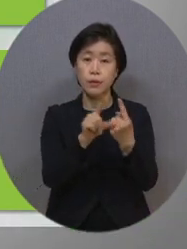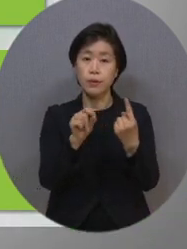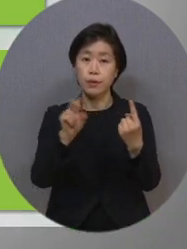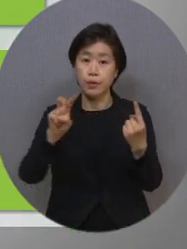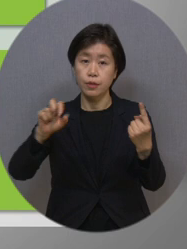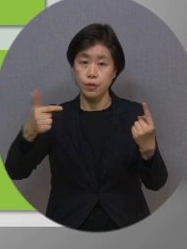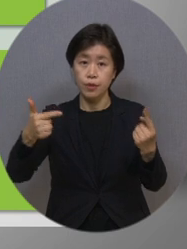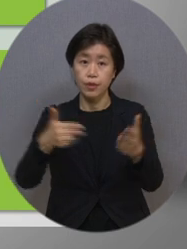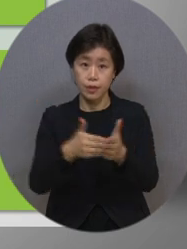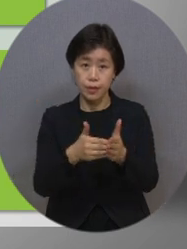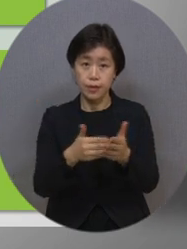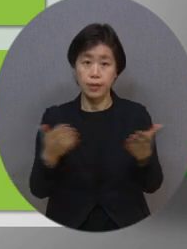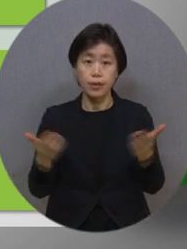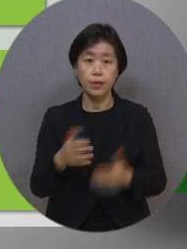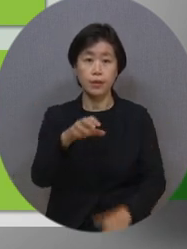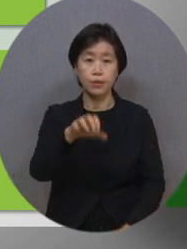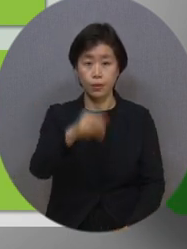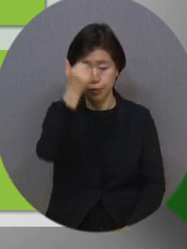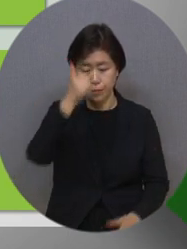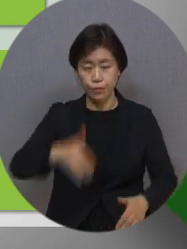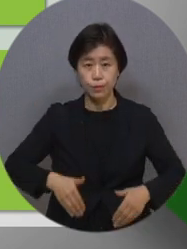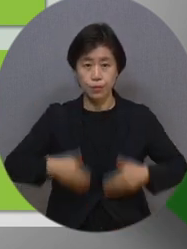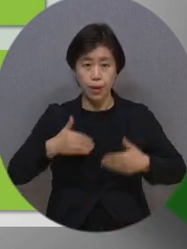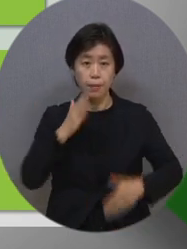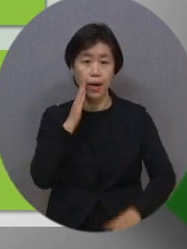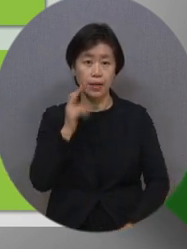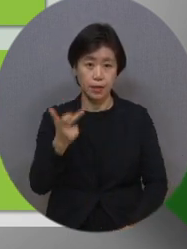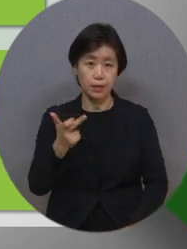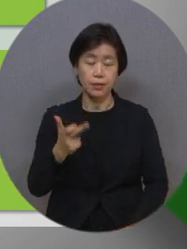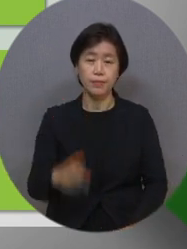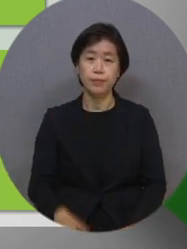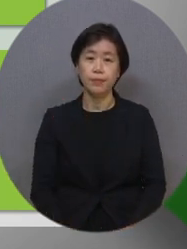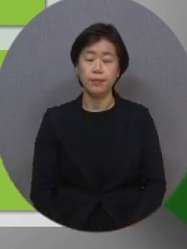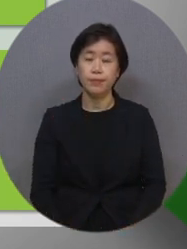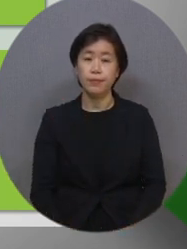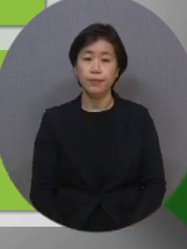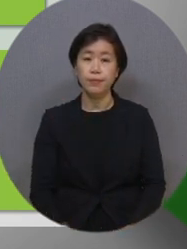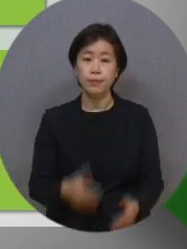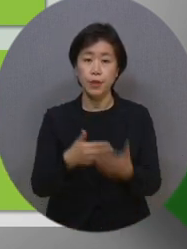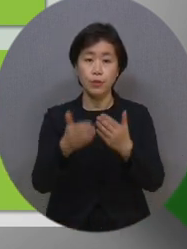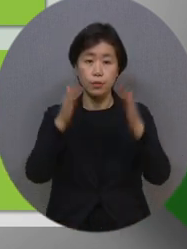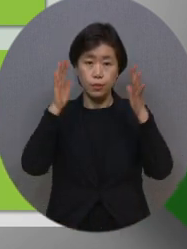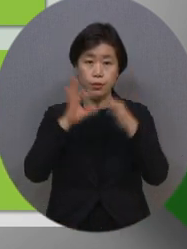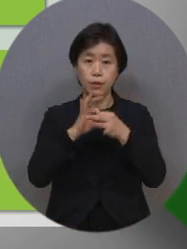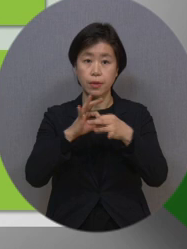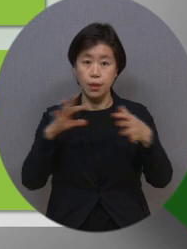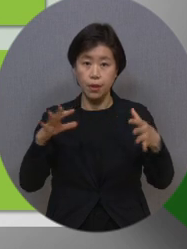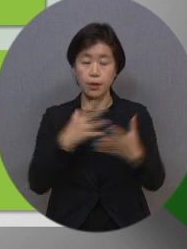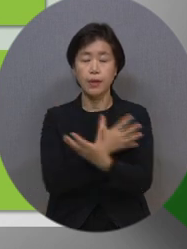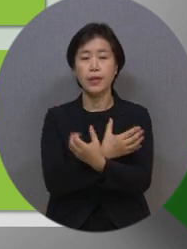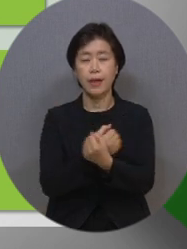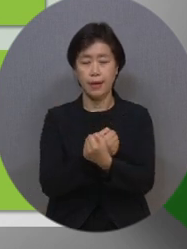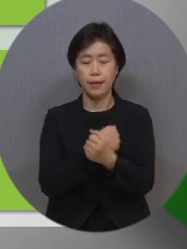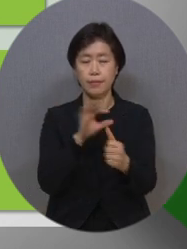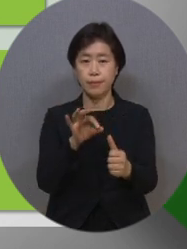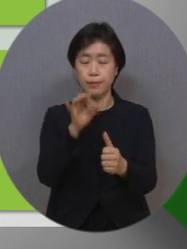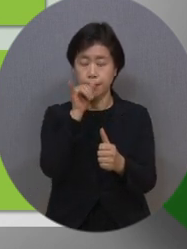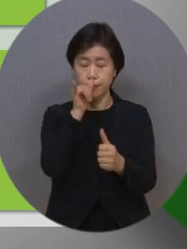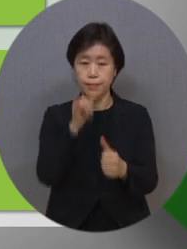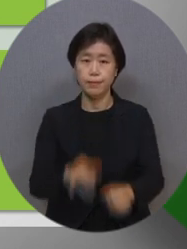26일까지며 근무지는 충남 아산시입니다. 경력과 학력은 무관하며 계약직을